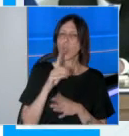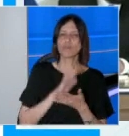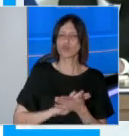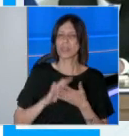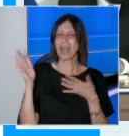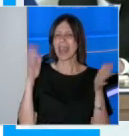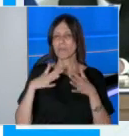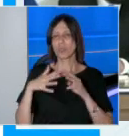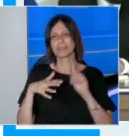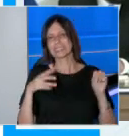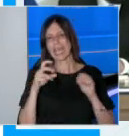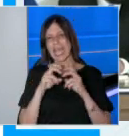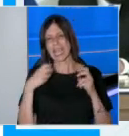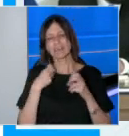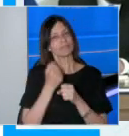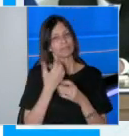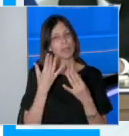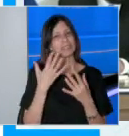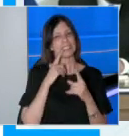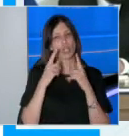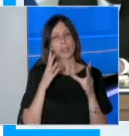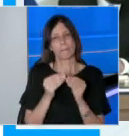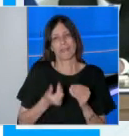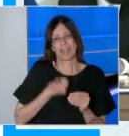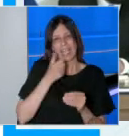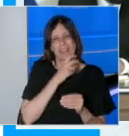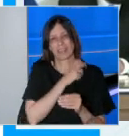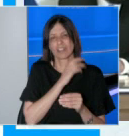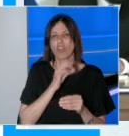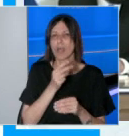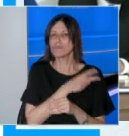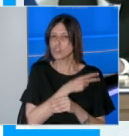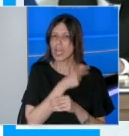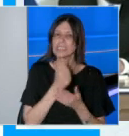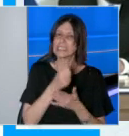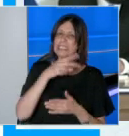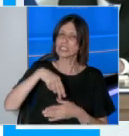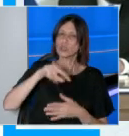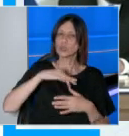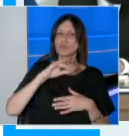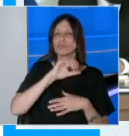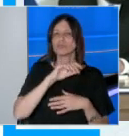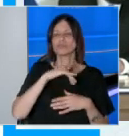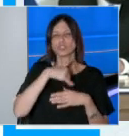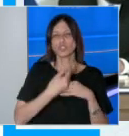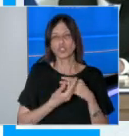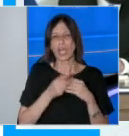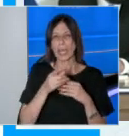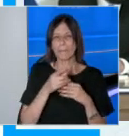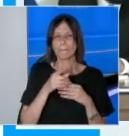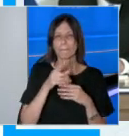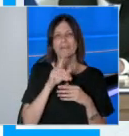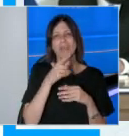במזרח העיר. קיימתי מספר שיחות עם מפקד מחוז המשטרה, ביצעתי סיורי שטח בשער שכם ובשמעון הצדיק. ראיתי